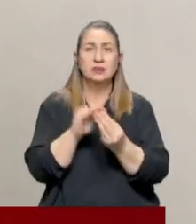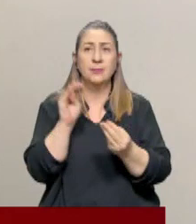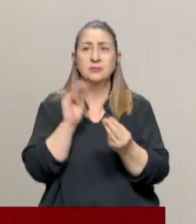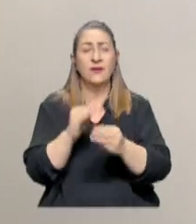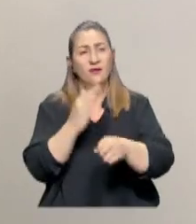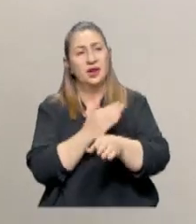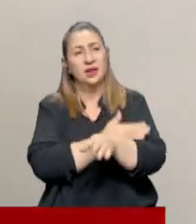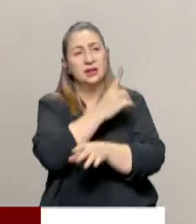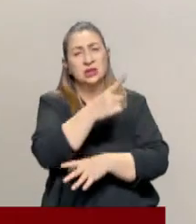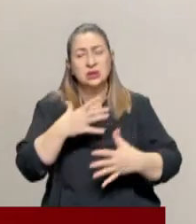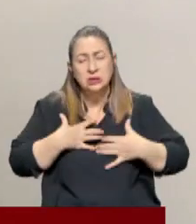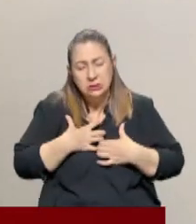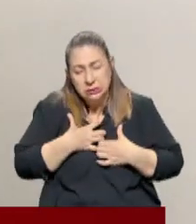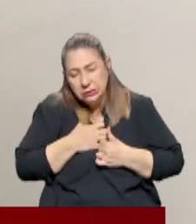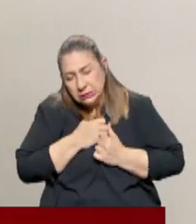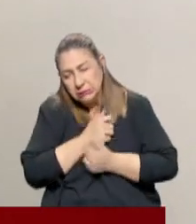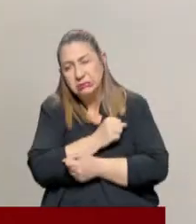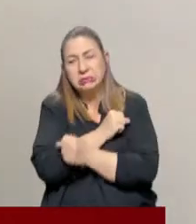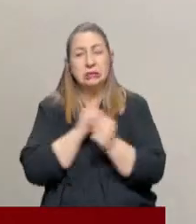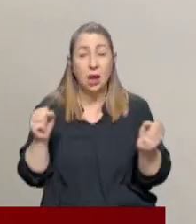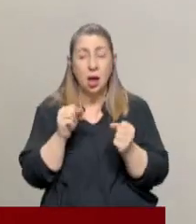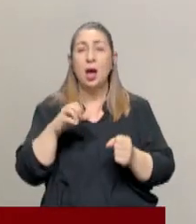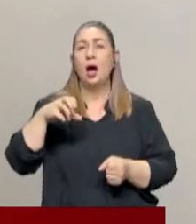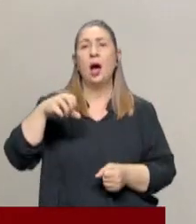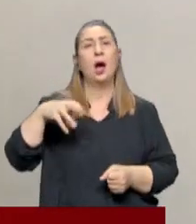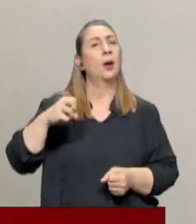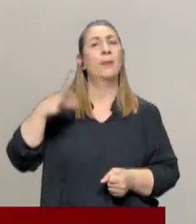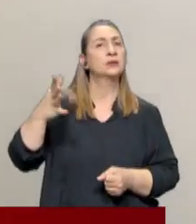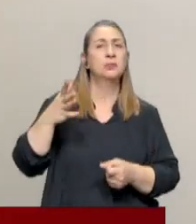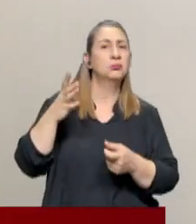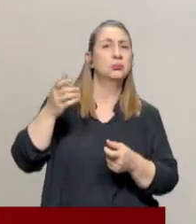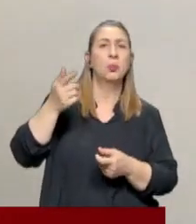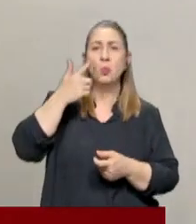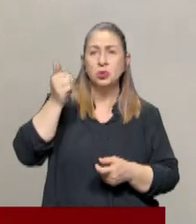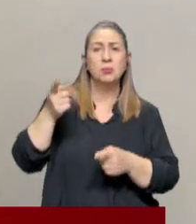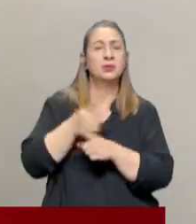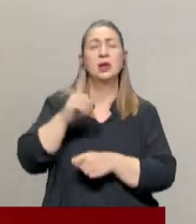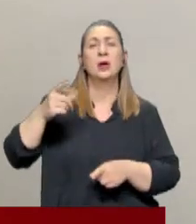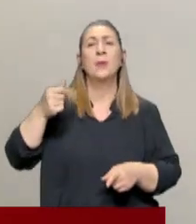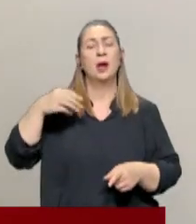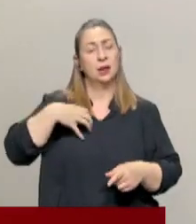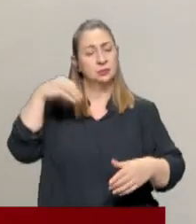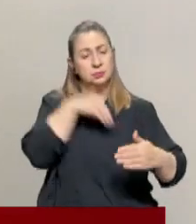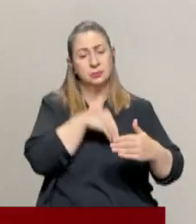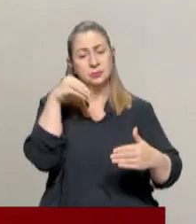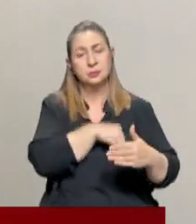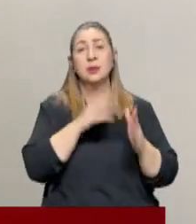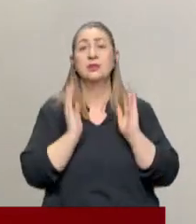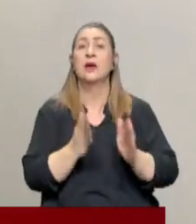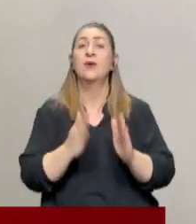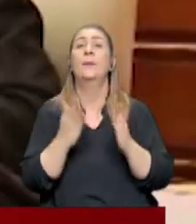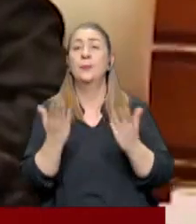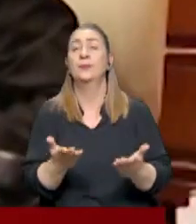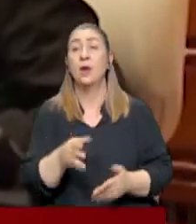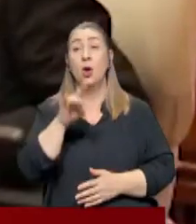zamlar vatandaşın cebini yakarken AK Partili bürokratlar ceplerini doldurmaya devam